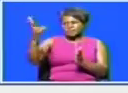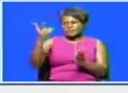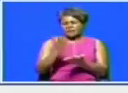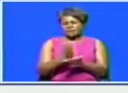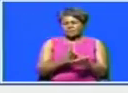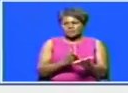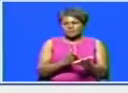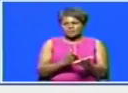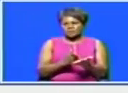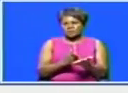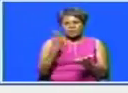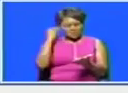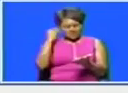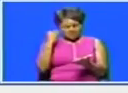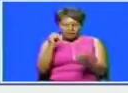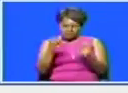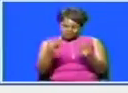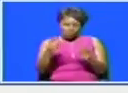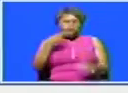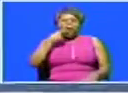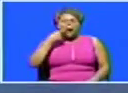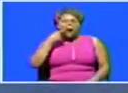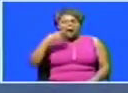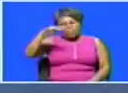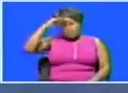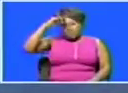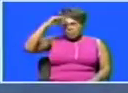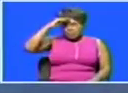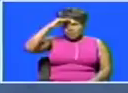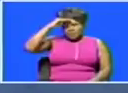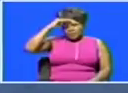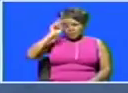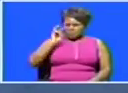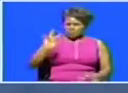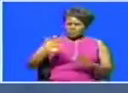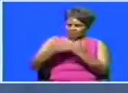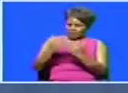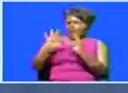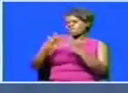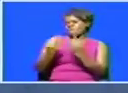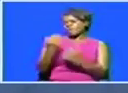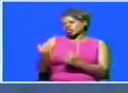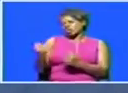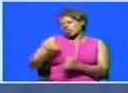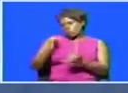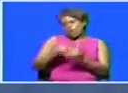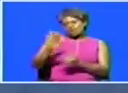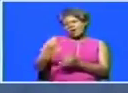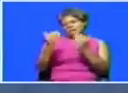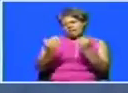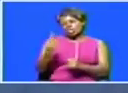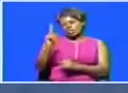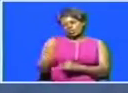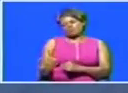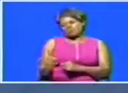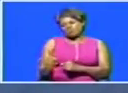Nususi ya Jinsia. Umeweza kusikia iwapo wewe ni mraibu wa pombe au mihadarati, angalia familia yako kwa sababu watoto wako na mke wako wanakuhitaji, au mume